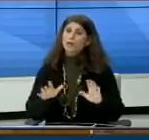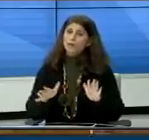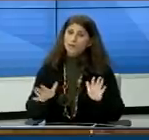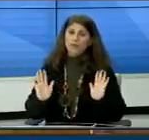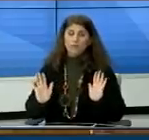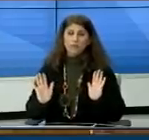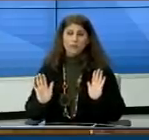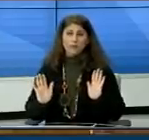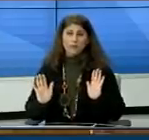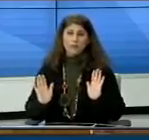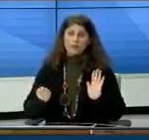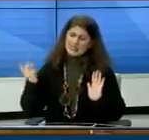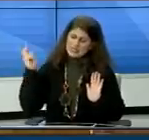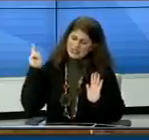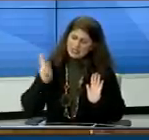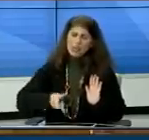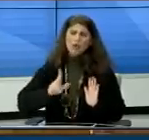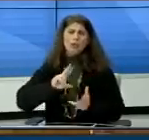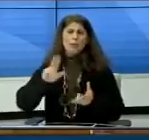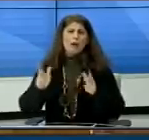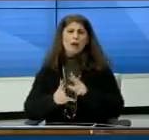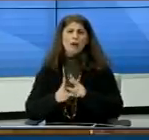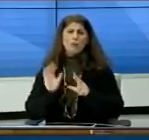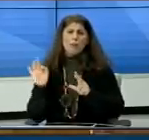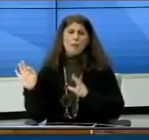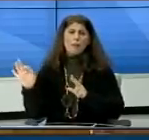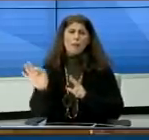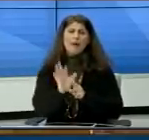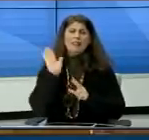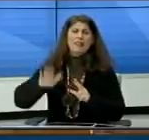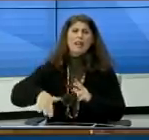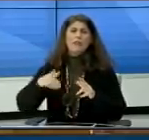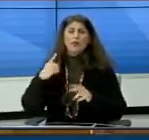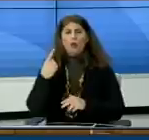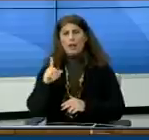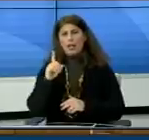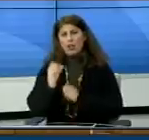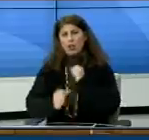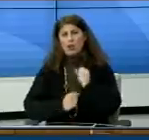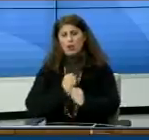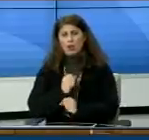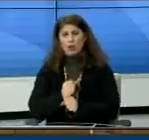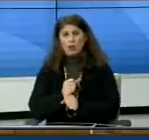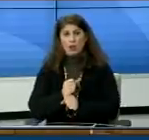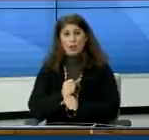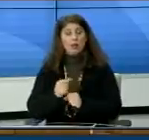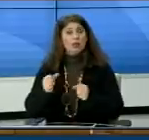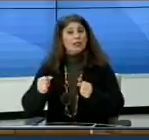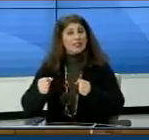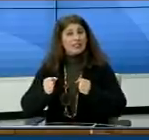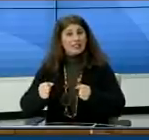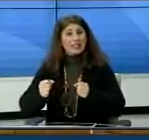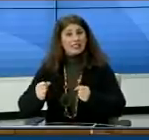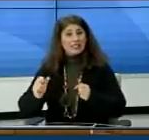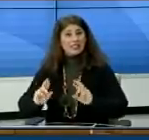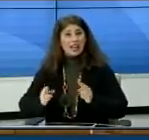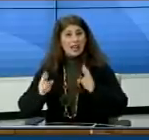προφανώς στη χειρότερη παγκόσμια πανδημία των τελευταίων 100 ετών, στη δευτερογενή κρίση στην αγορά